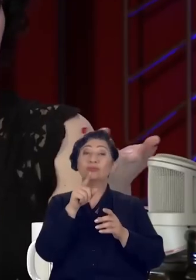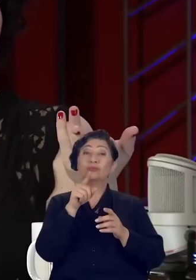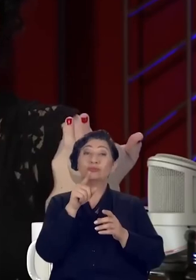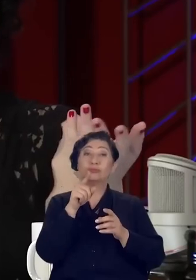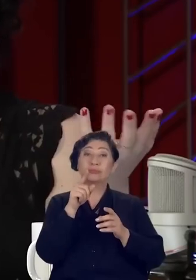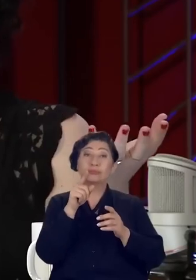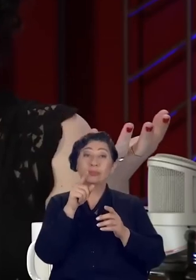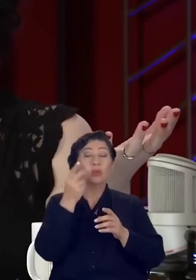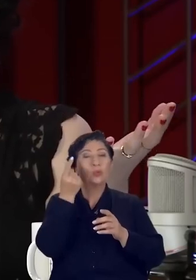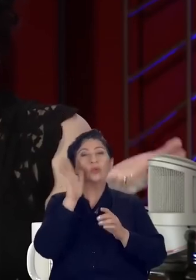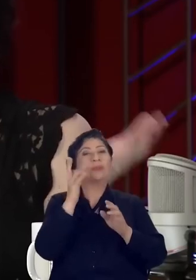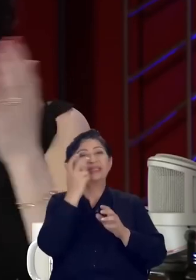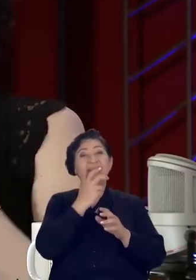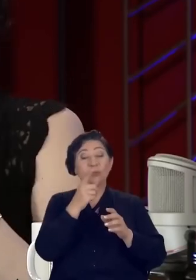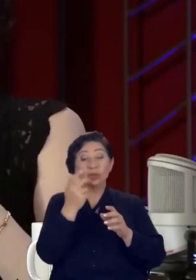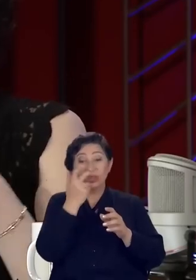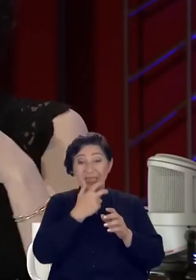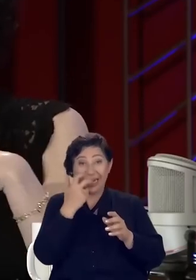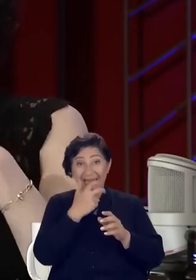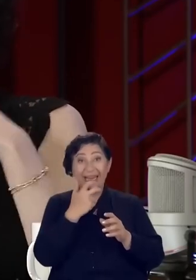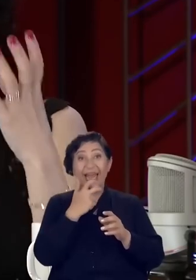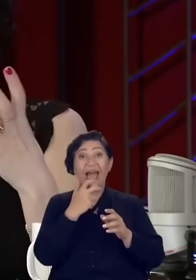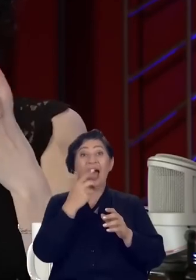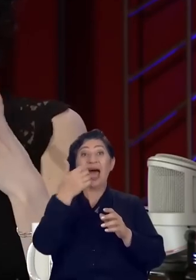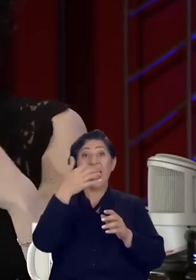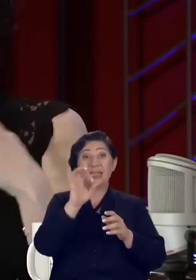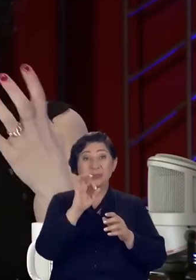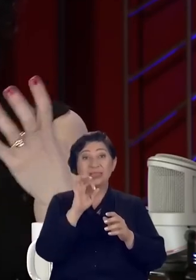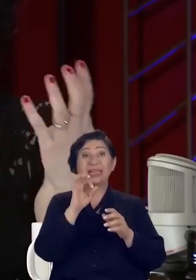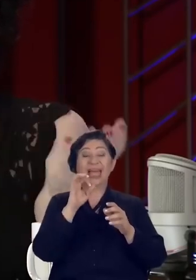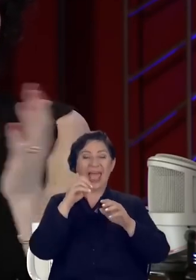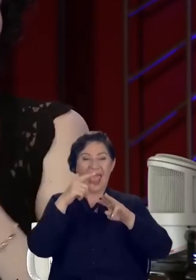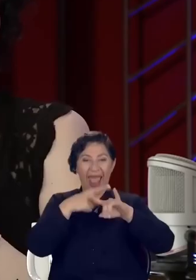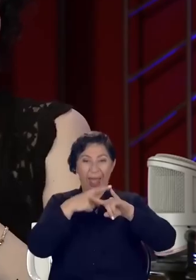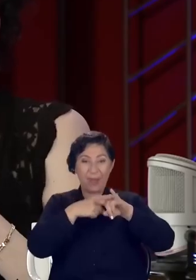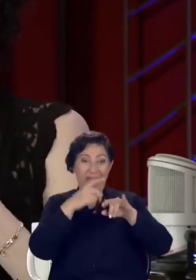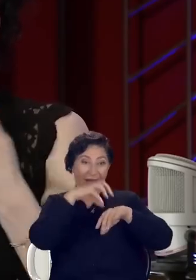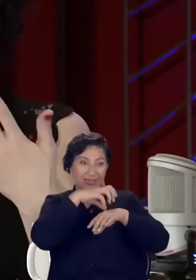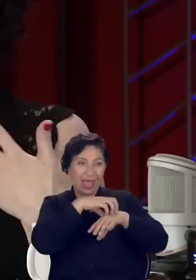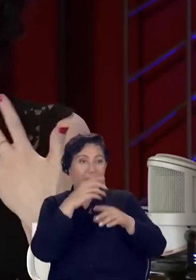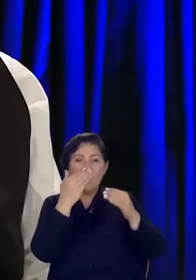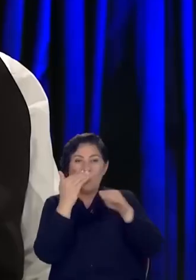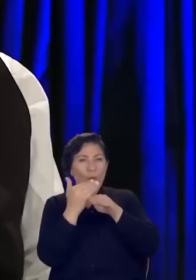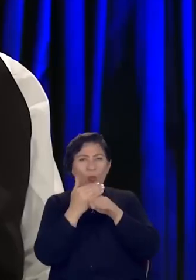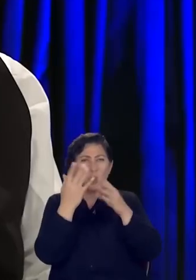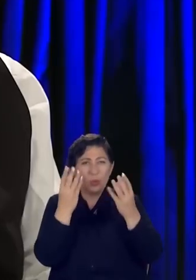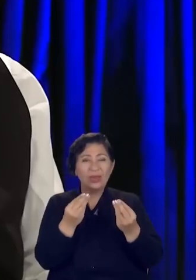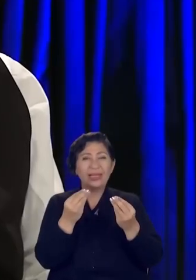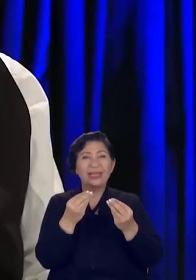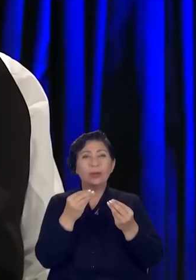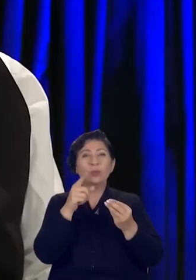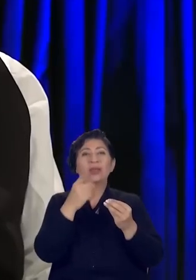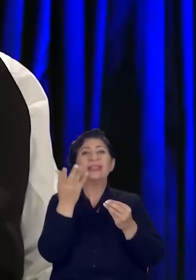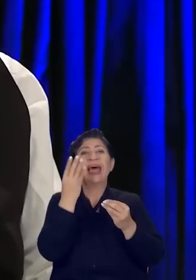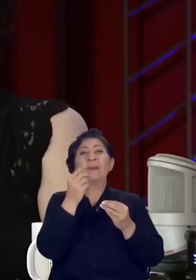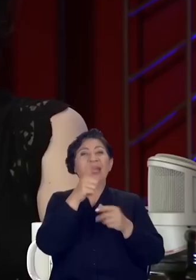Bazı Günler Unutulmaz şarkının adı. Şarkıyla bu 60'lardaki Heybeliada görüntüleri o kadar uyumlu oldu ki yani